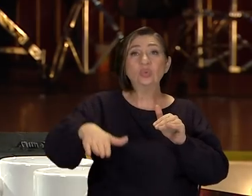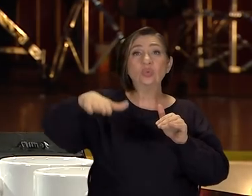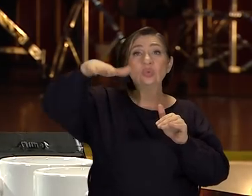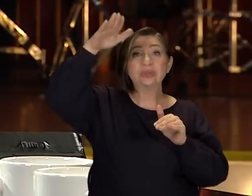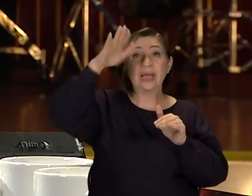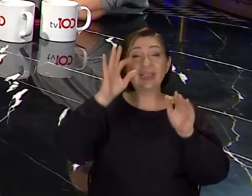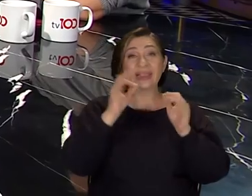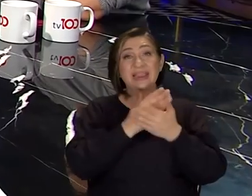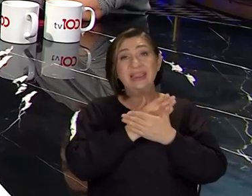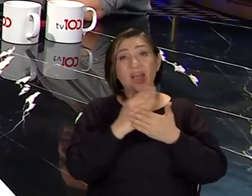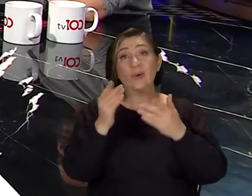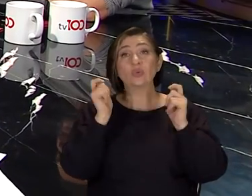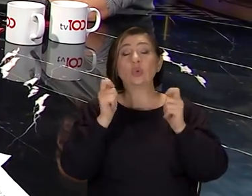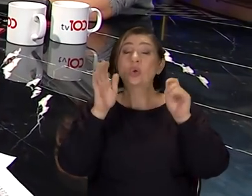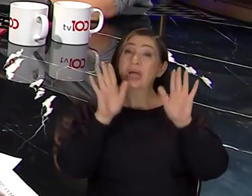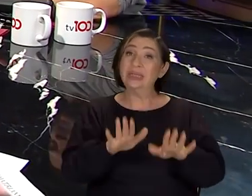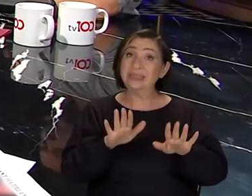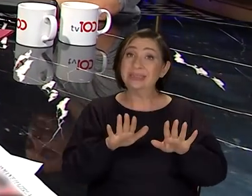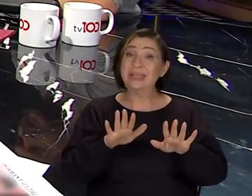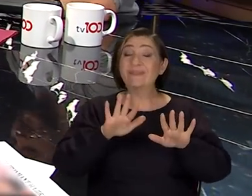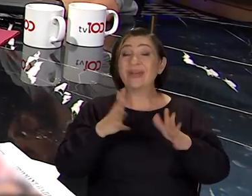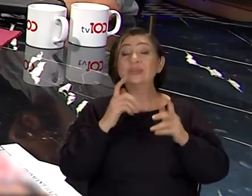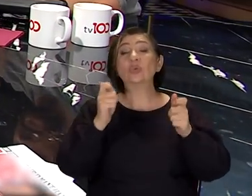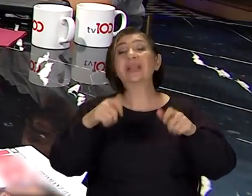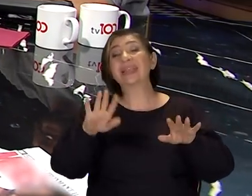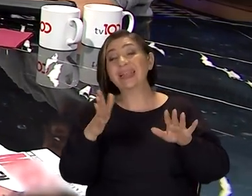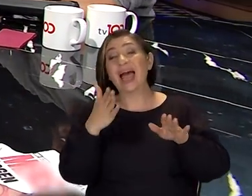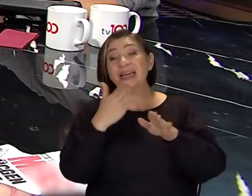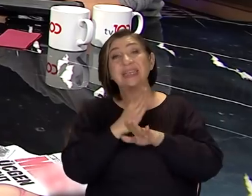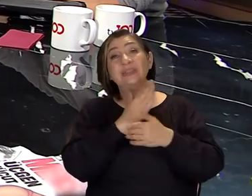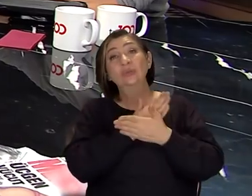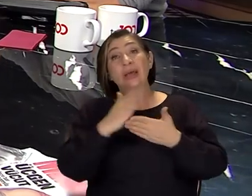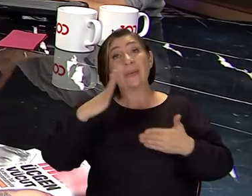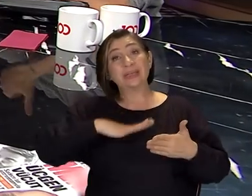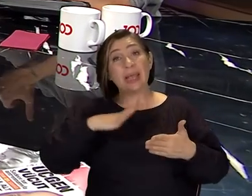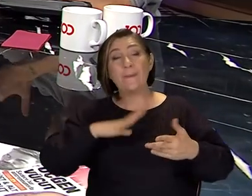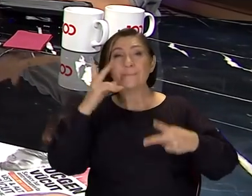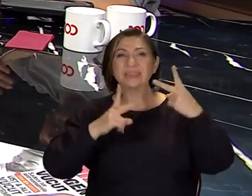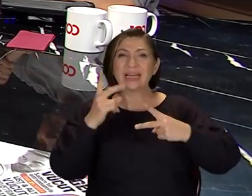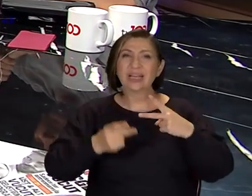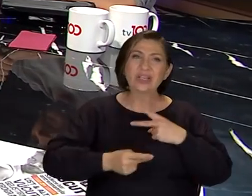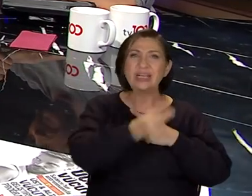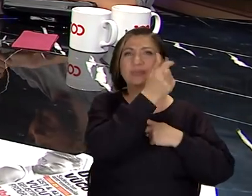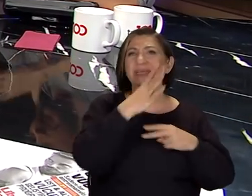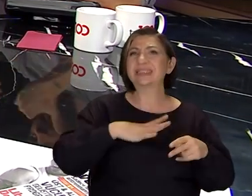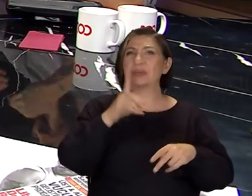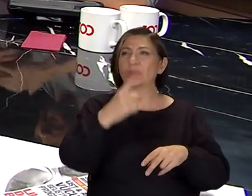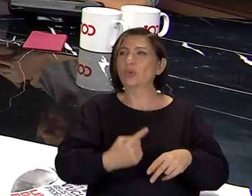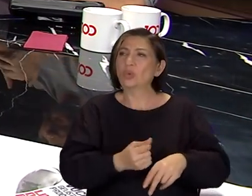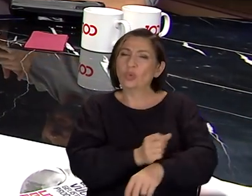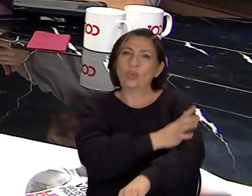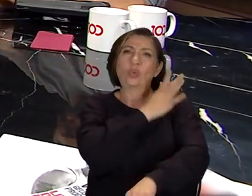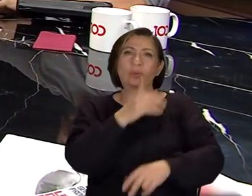gelip de devam ettirmek zorunda oldun. Veya zorunda değil de aslında devam ettirmek istediğin ama zaman zaman kaçmak istediğin bir duygu aslında. O kadar